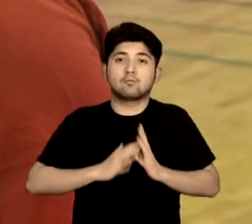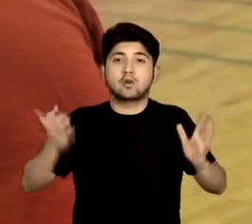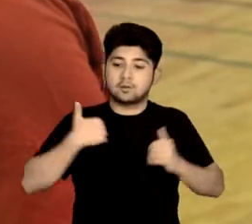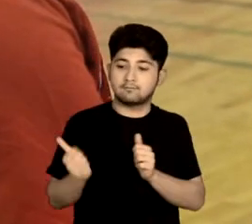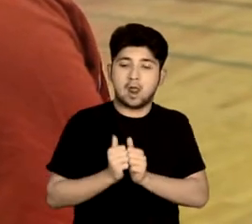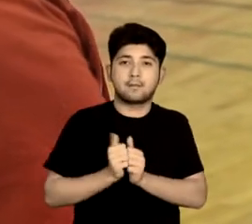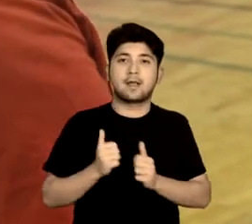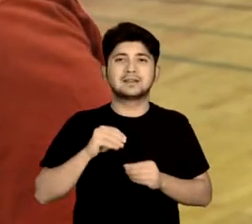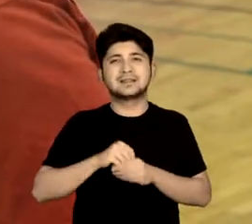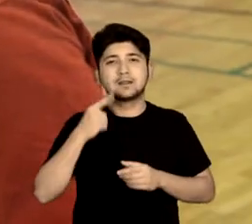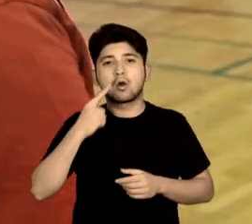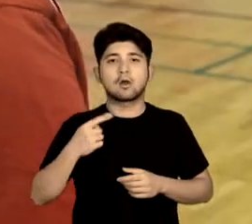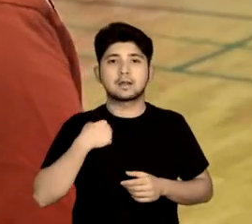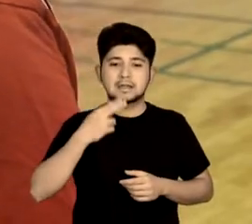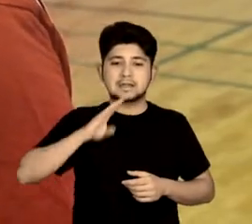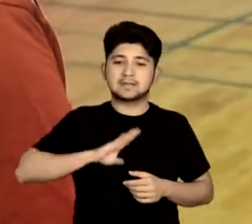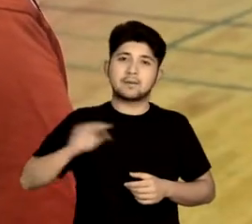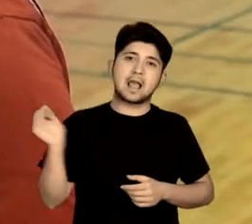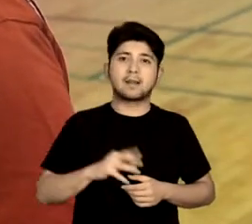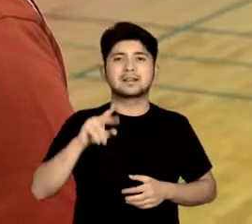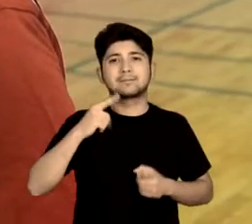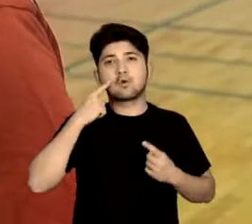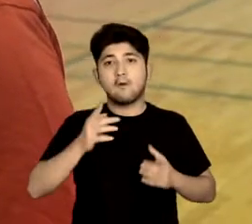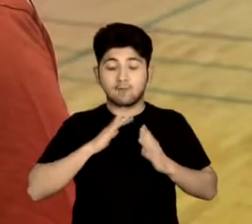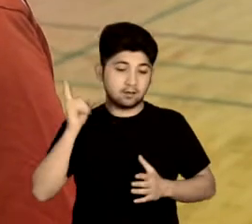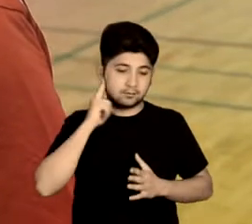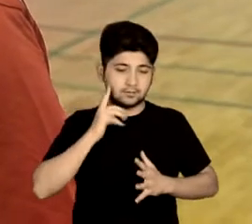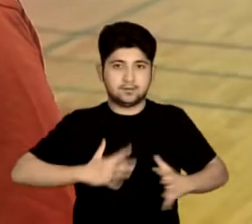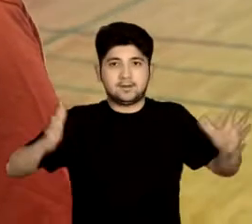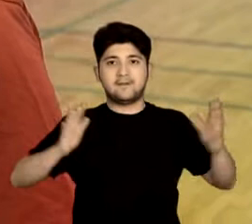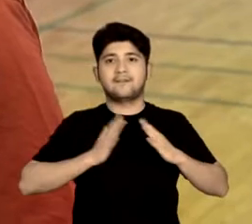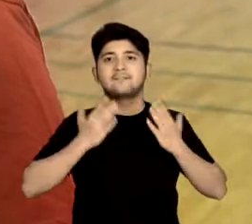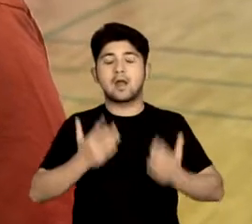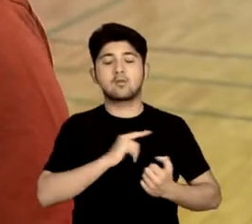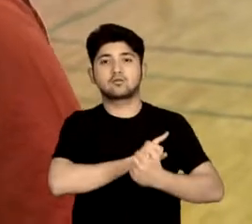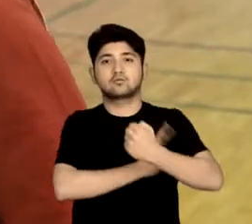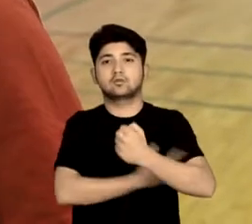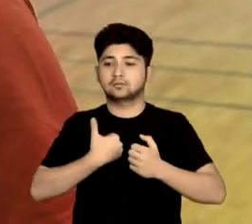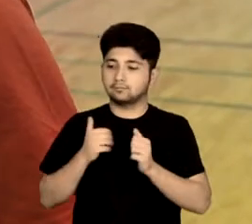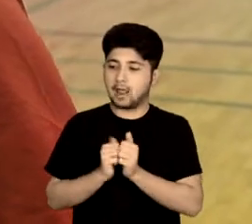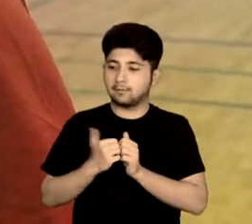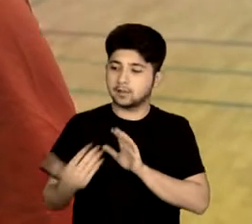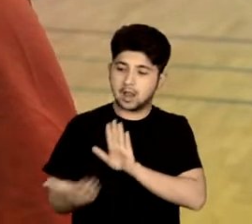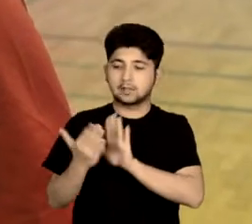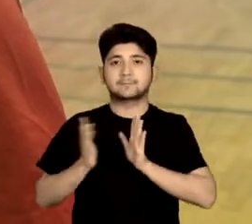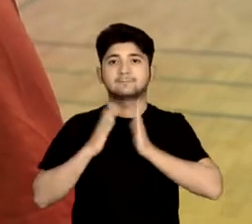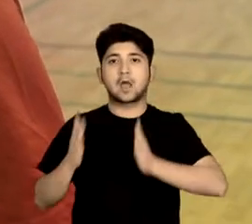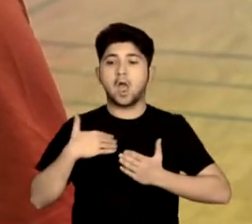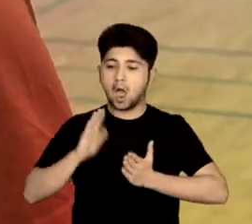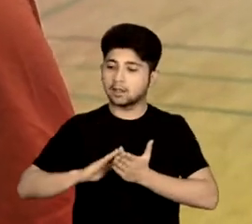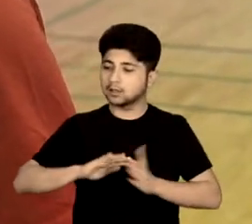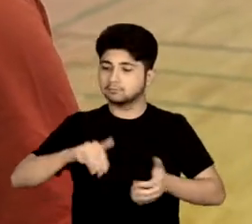çok sizinle beraber hani kızım gelmiş eve diye böyle bir hani onurlu bir şekilde, güçlü bir şekilde sana yaklaşıyorlar.